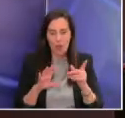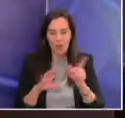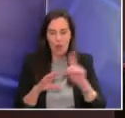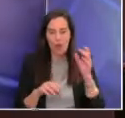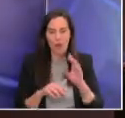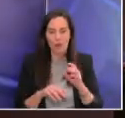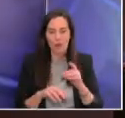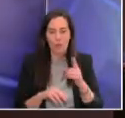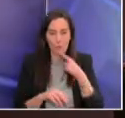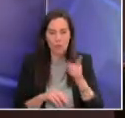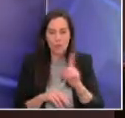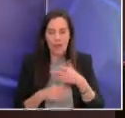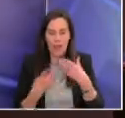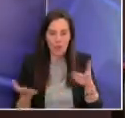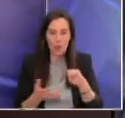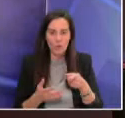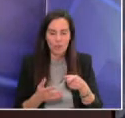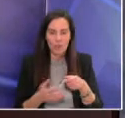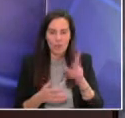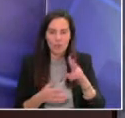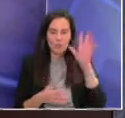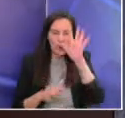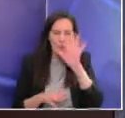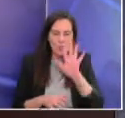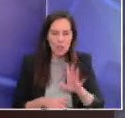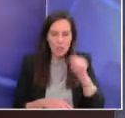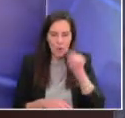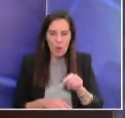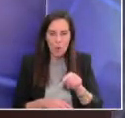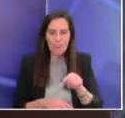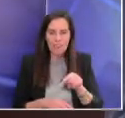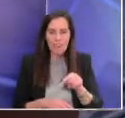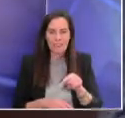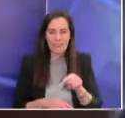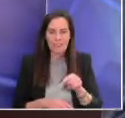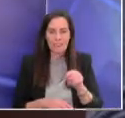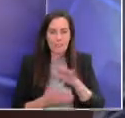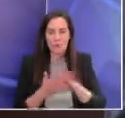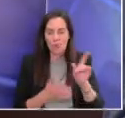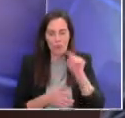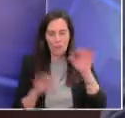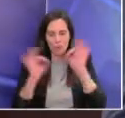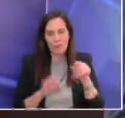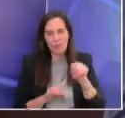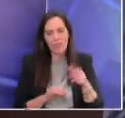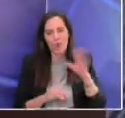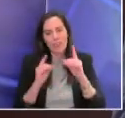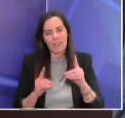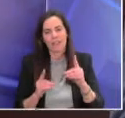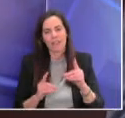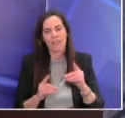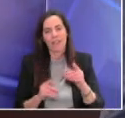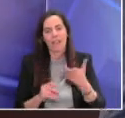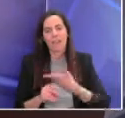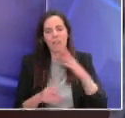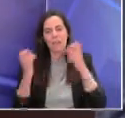נקרא לזה ככה, ואז אומרים שהוא לא זמין, ויש מסך מטושטש, ואם אתה לוחץ עדיין, אז זה פשוט לא מגיע לשום מקום, וזה עוד דרך לאסוף עליך